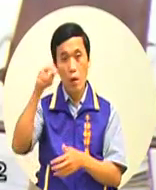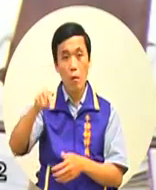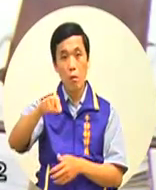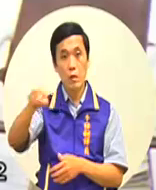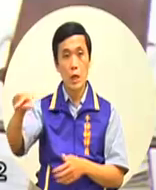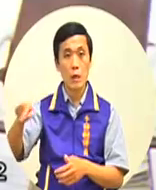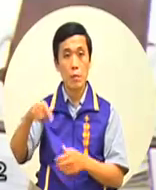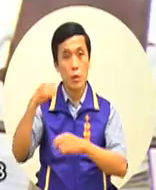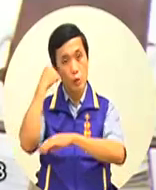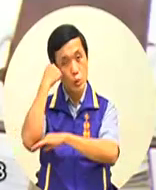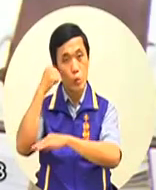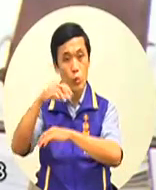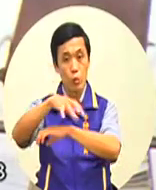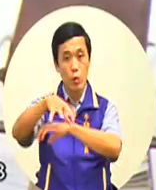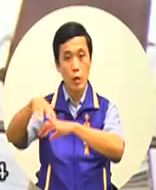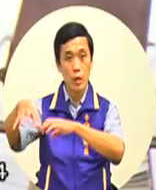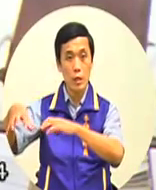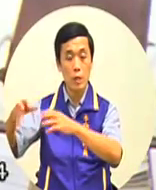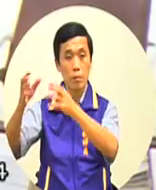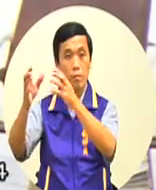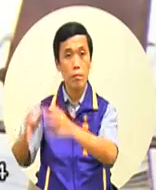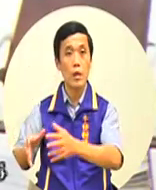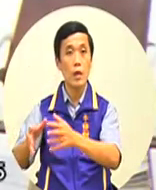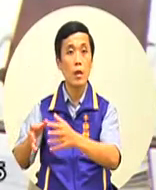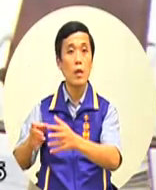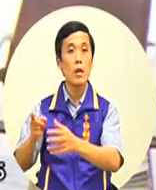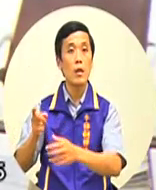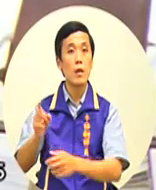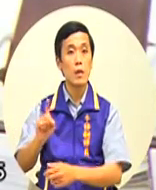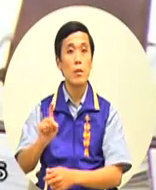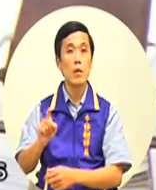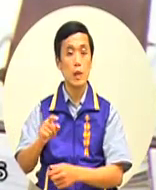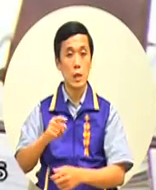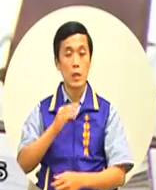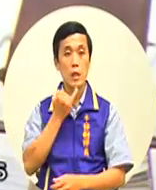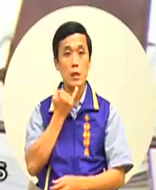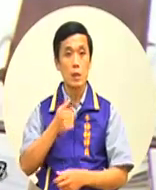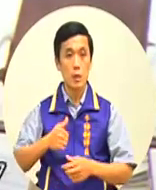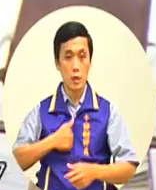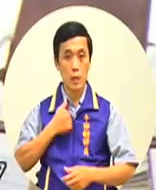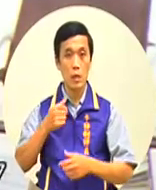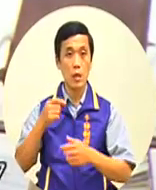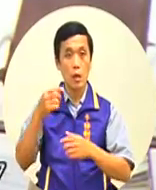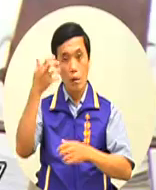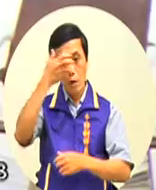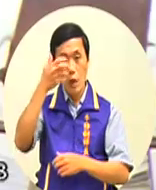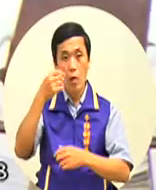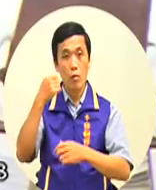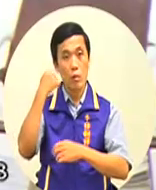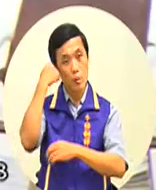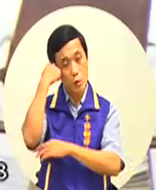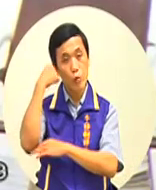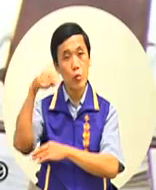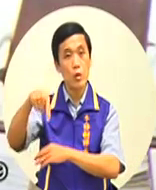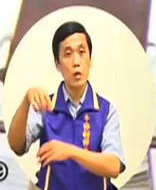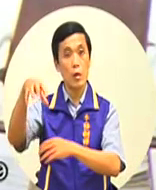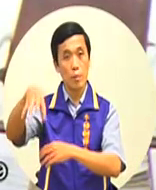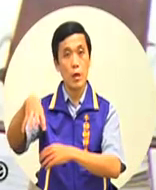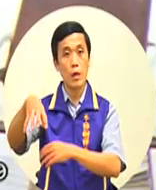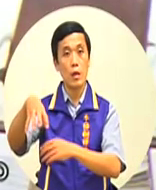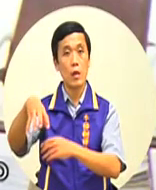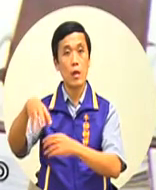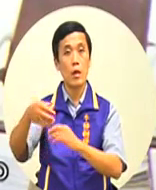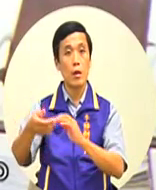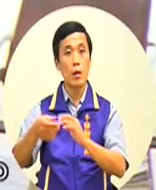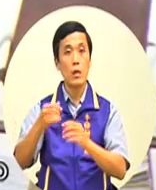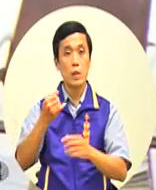居住的环境？这也是真正落实到在地老化、在地安养，可以得到有